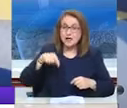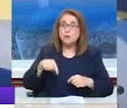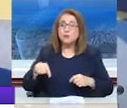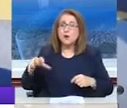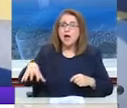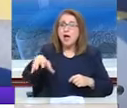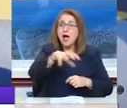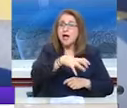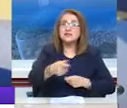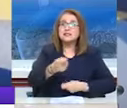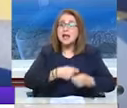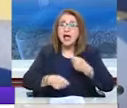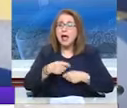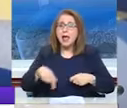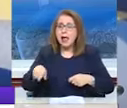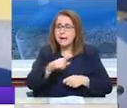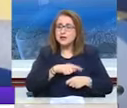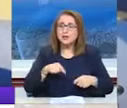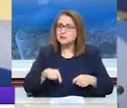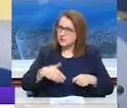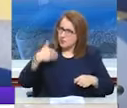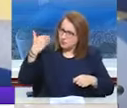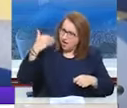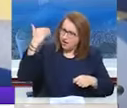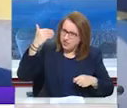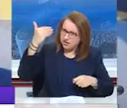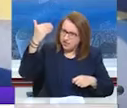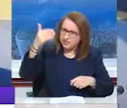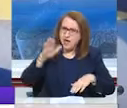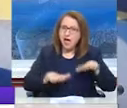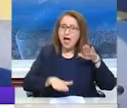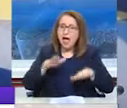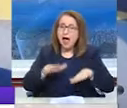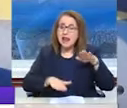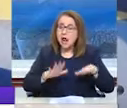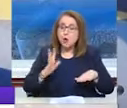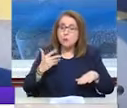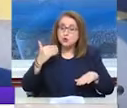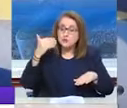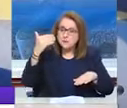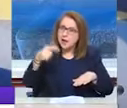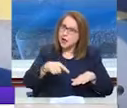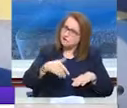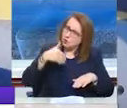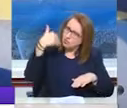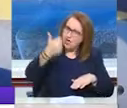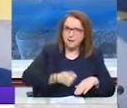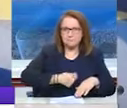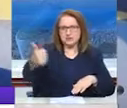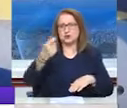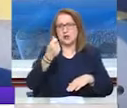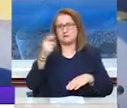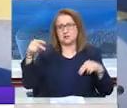ημερικός, επιστρεπτέα προς το κράτος, ανάλογα και με την πορεία της επιχείρησης. Η